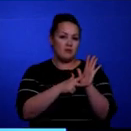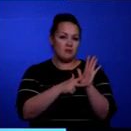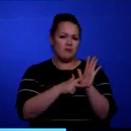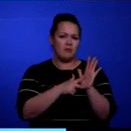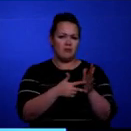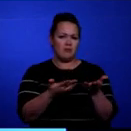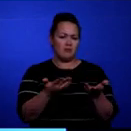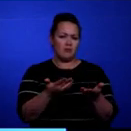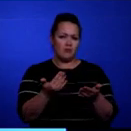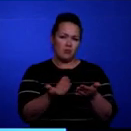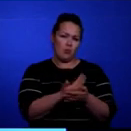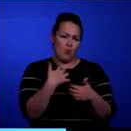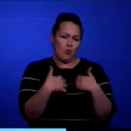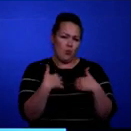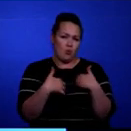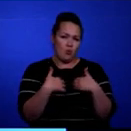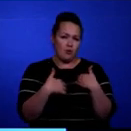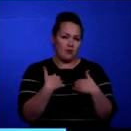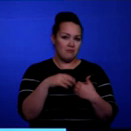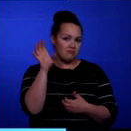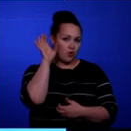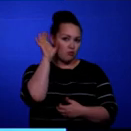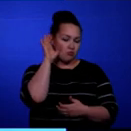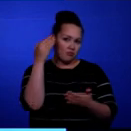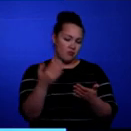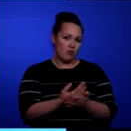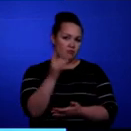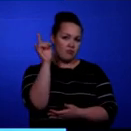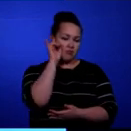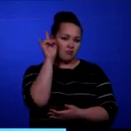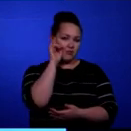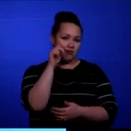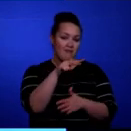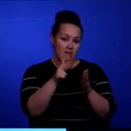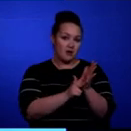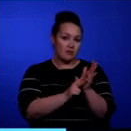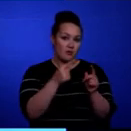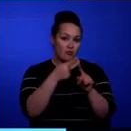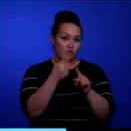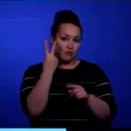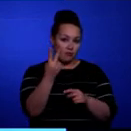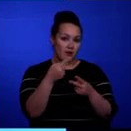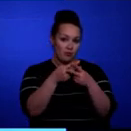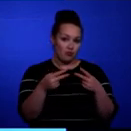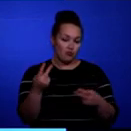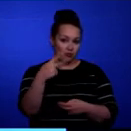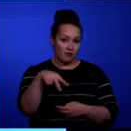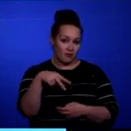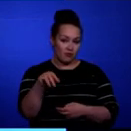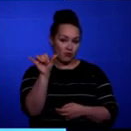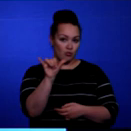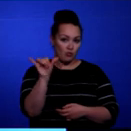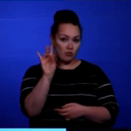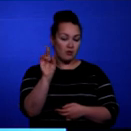крики с места таро пышки послушайте вы опять ошибаетесь вы к 18 прибавили 2 получили 20 умножили на